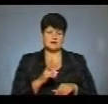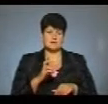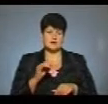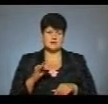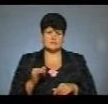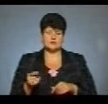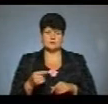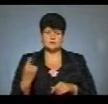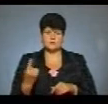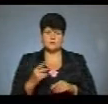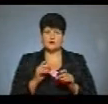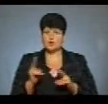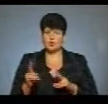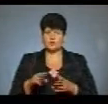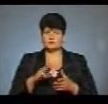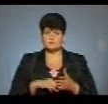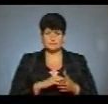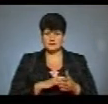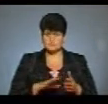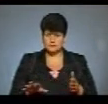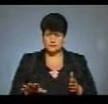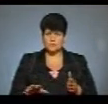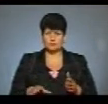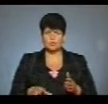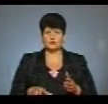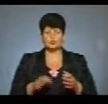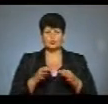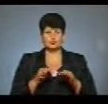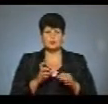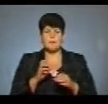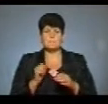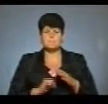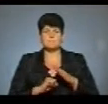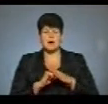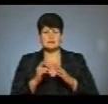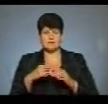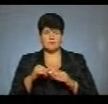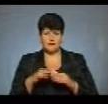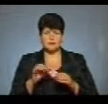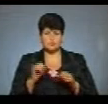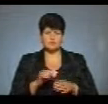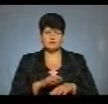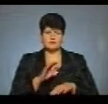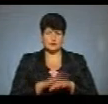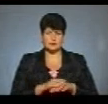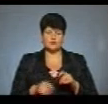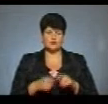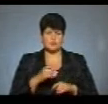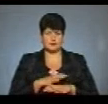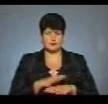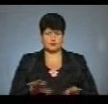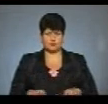Басалига, на Тернопільщині нікого не оштрафували, бо доступу до баз даних, за якими можна було фіксувати порушників, не